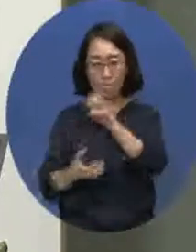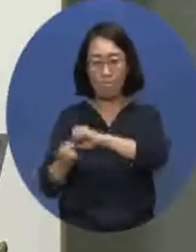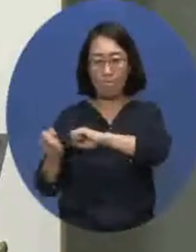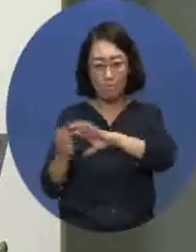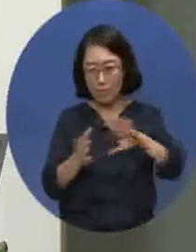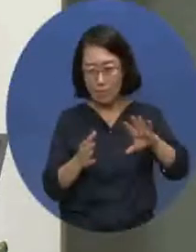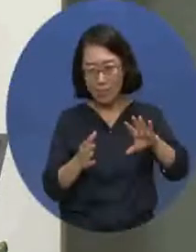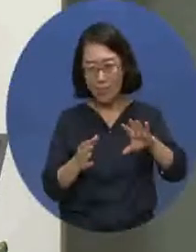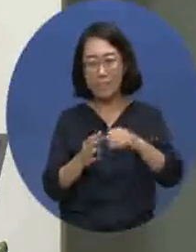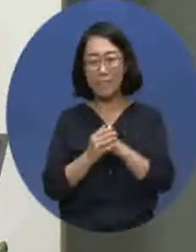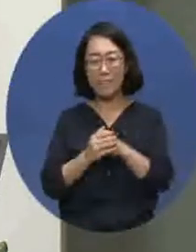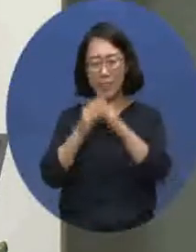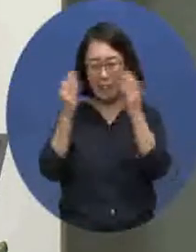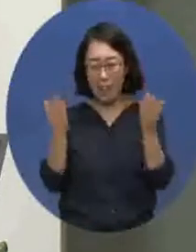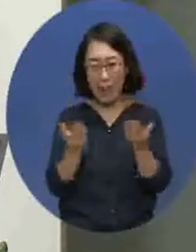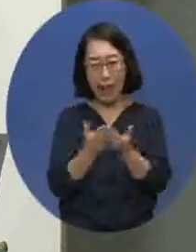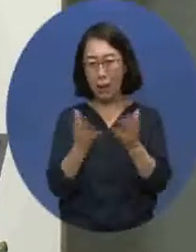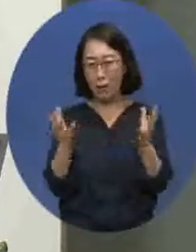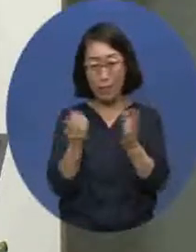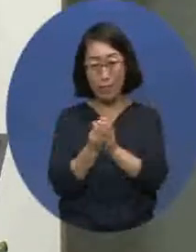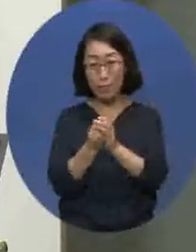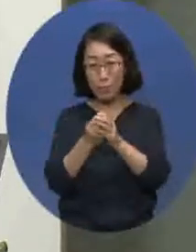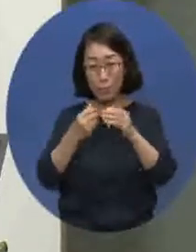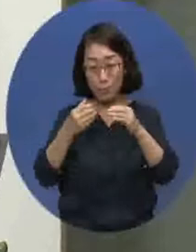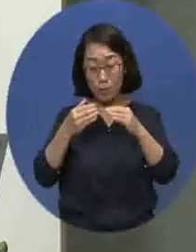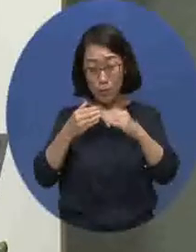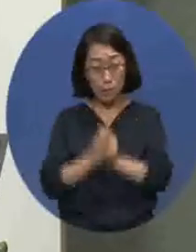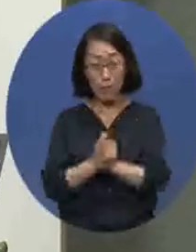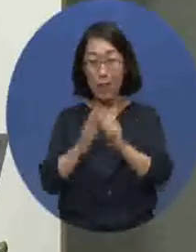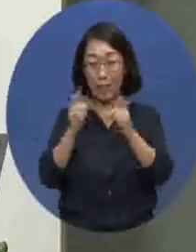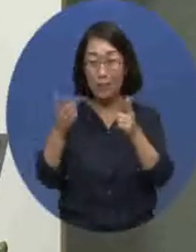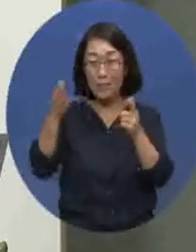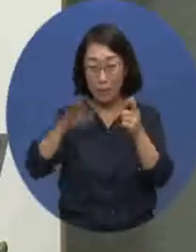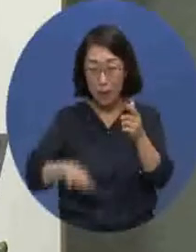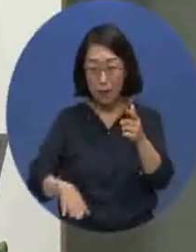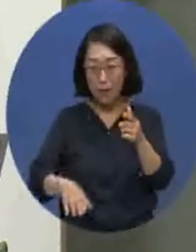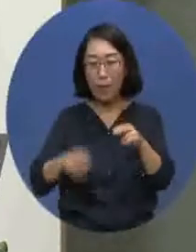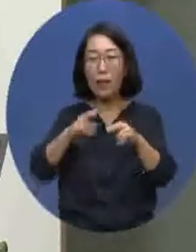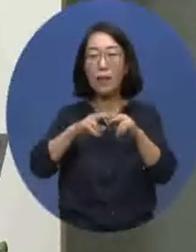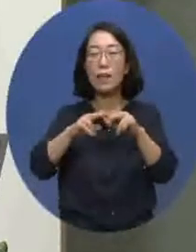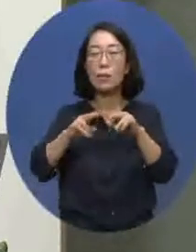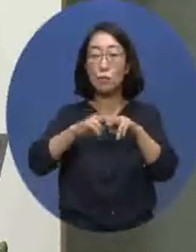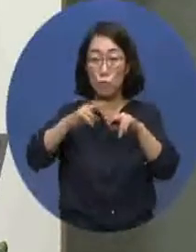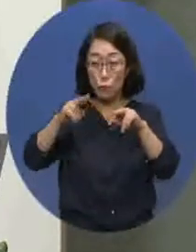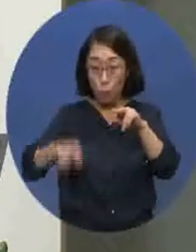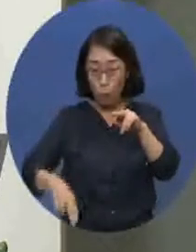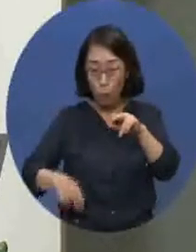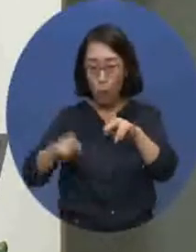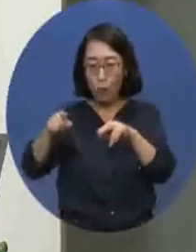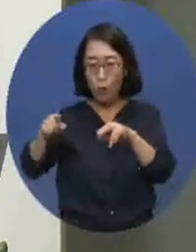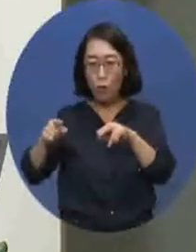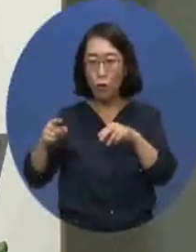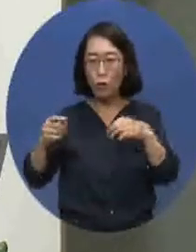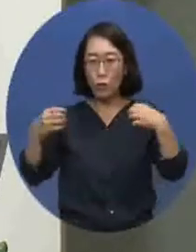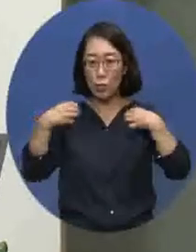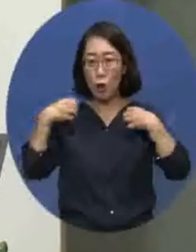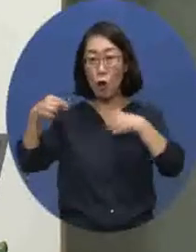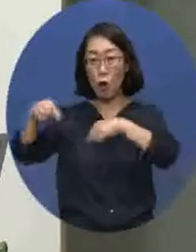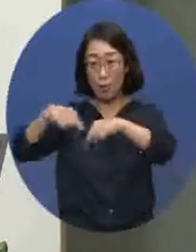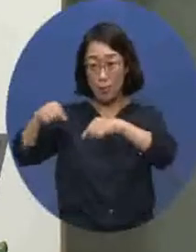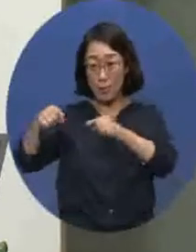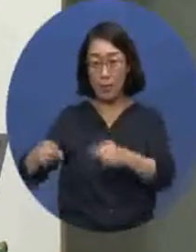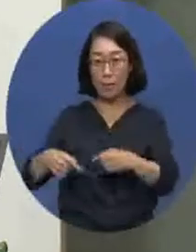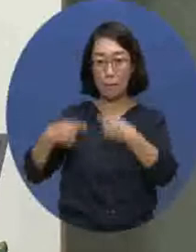물론 뭐 다 입고 만든건 아시겠지요 많은 자까지 글구 만 두고 에 정치 개 입문을 하셔서